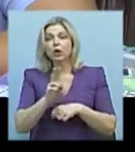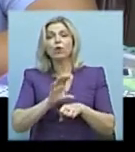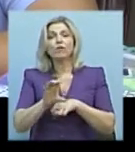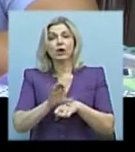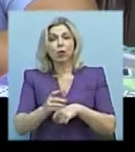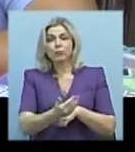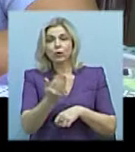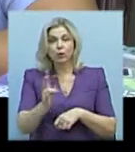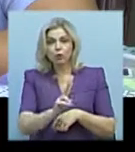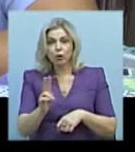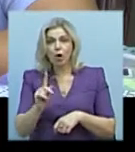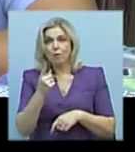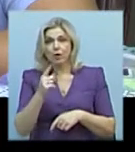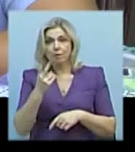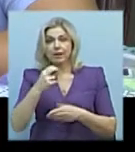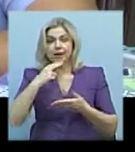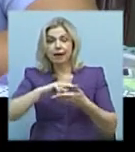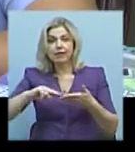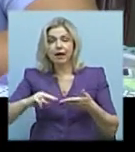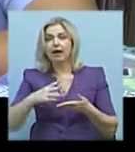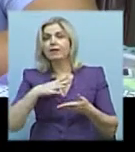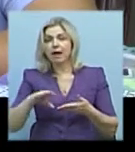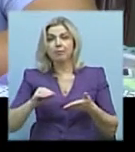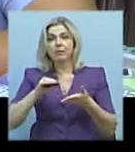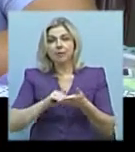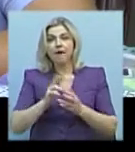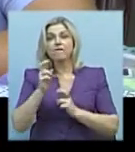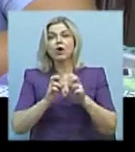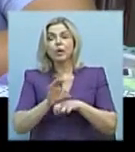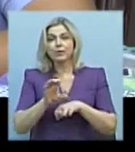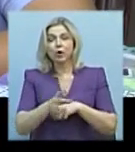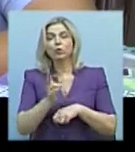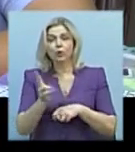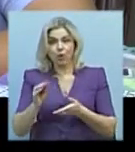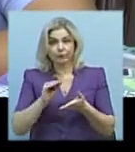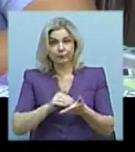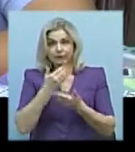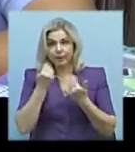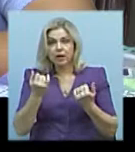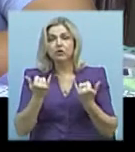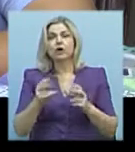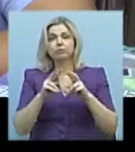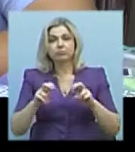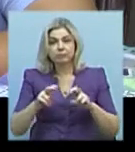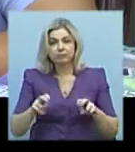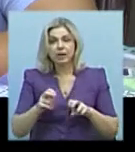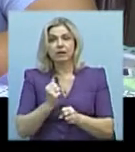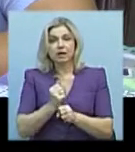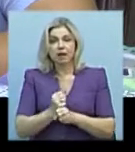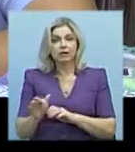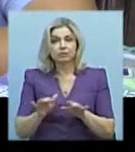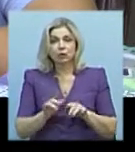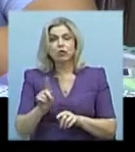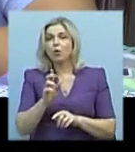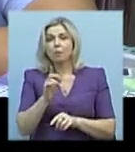що на етикетці не було зазначено виробника. Тому ми зараз проводимо розслідування для того, щоб